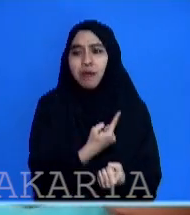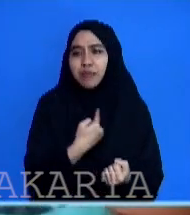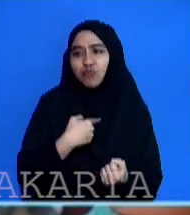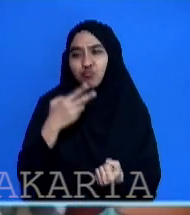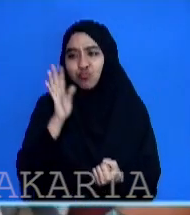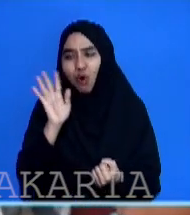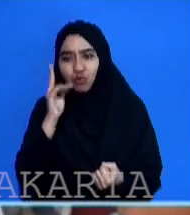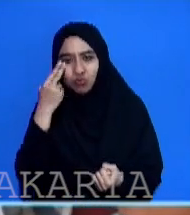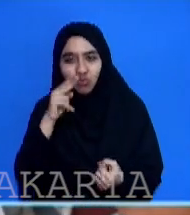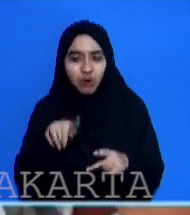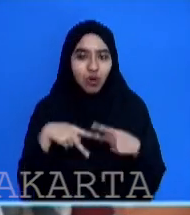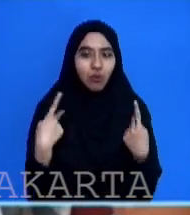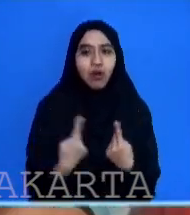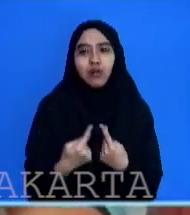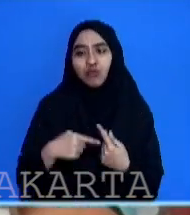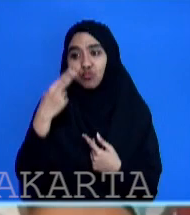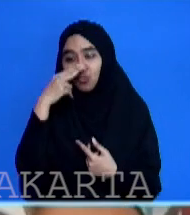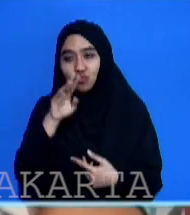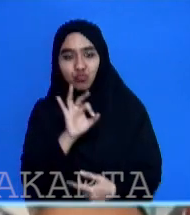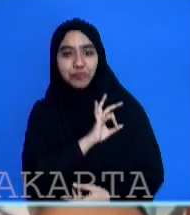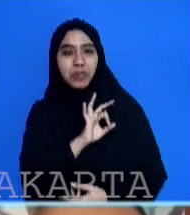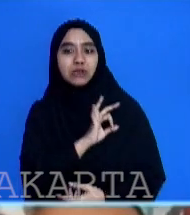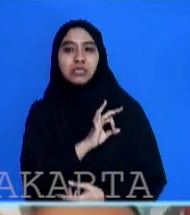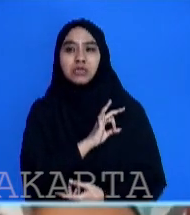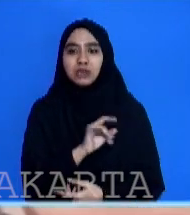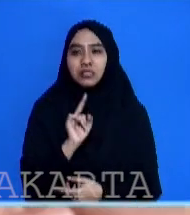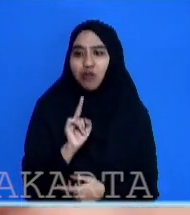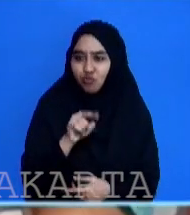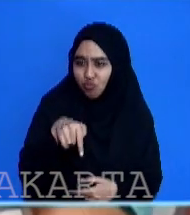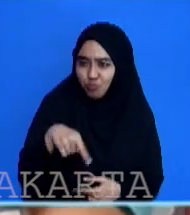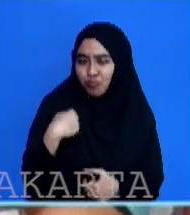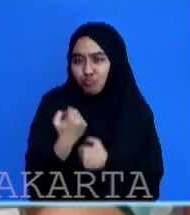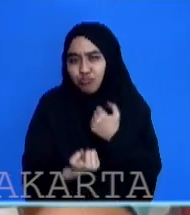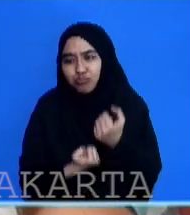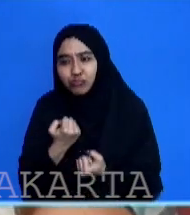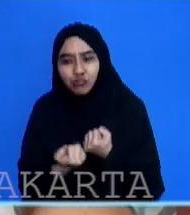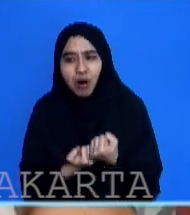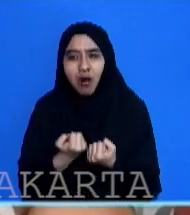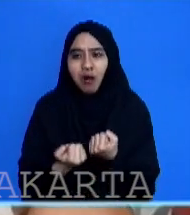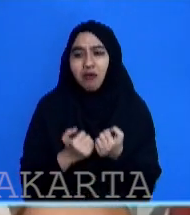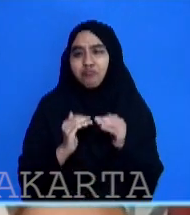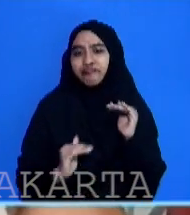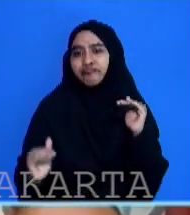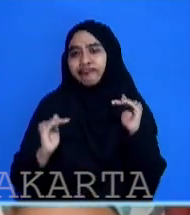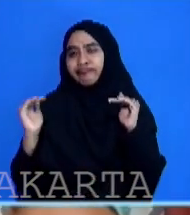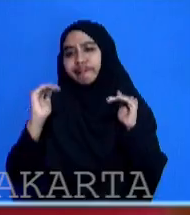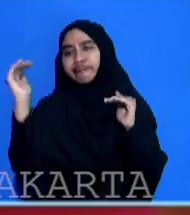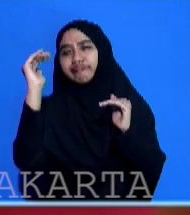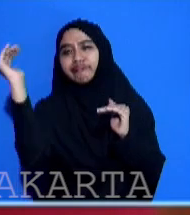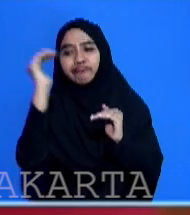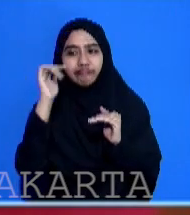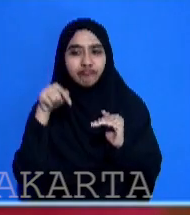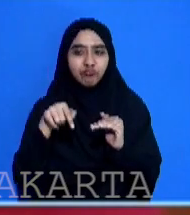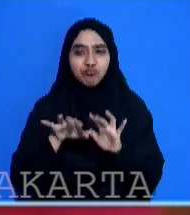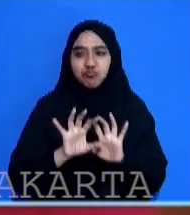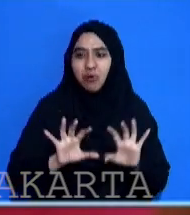kenatuk adi Presiden itu melalui perjuangan dari anak ranting ranting pengurus anak cabang hingga simpatisan bahkan banyak